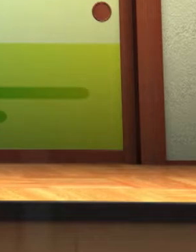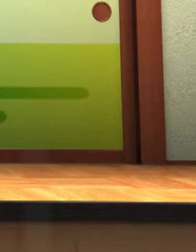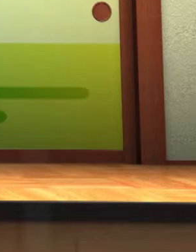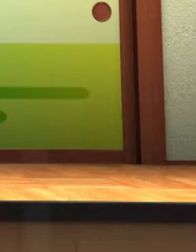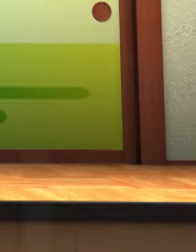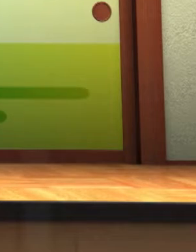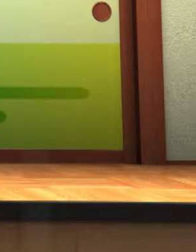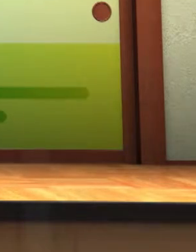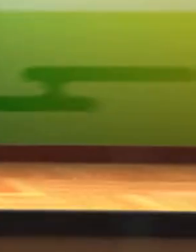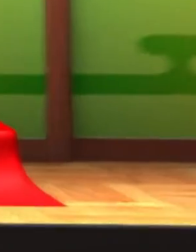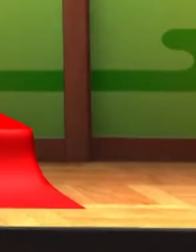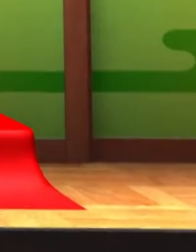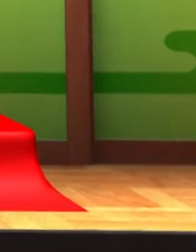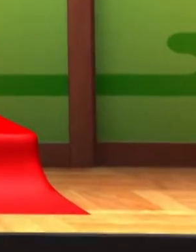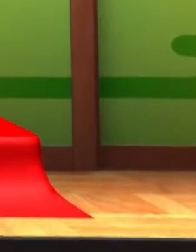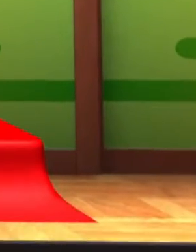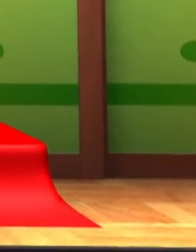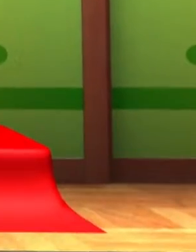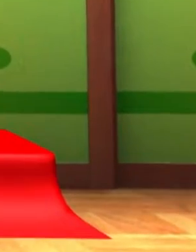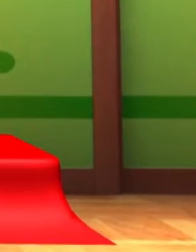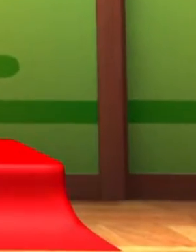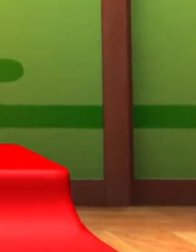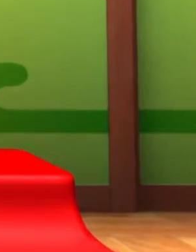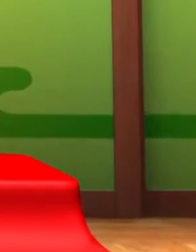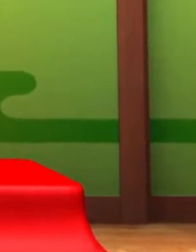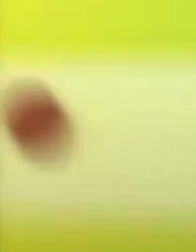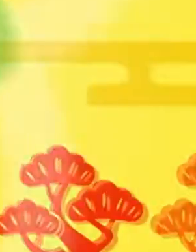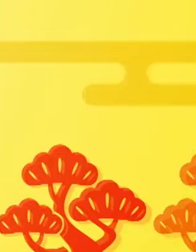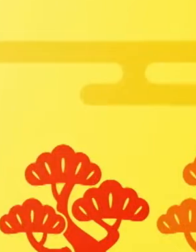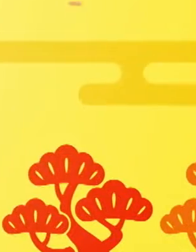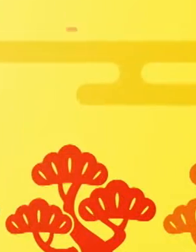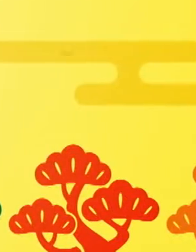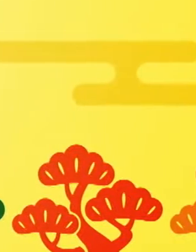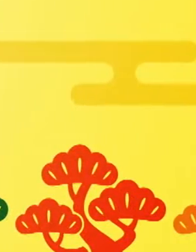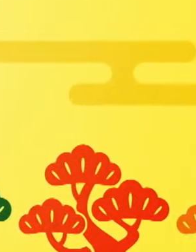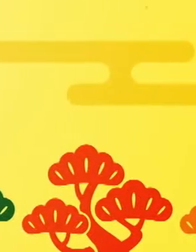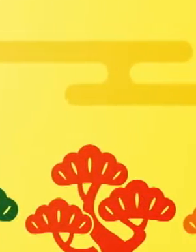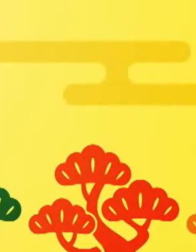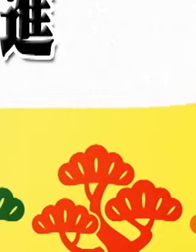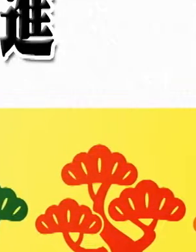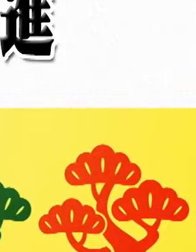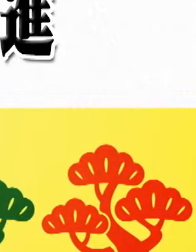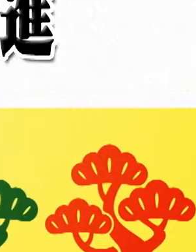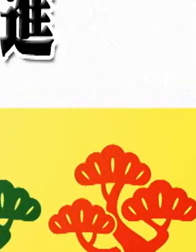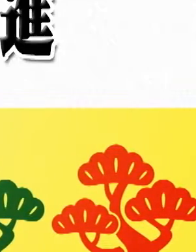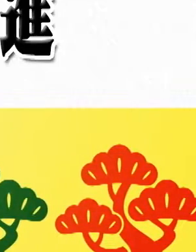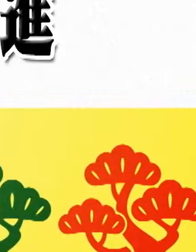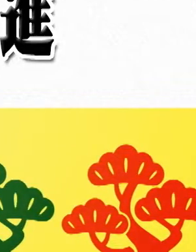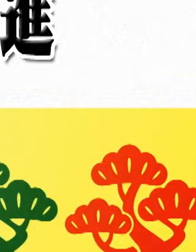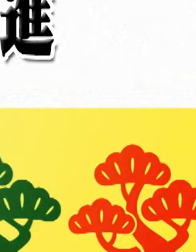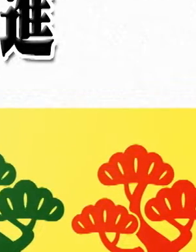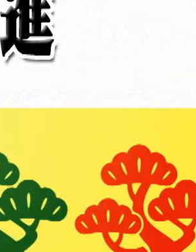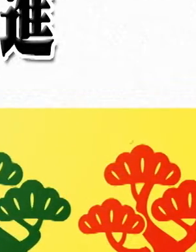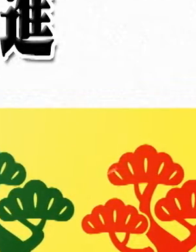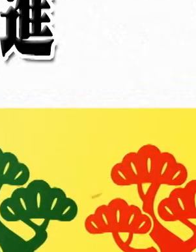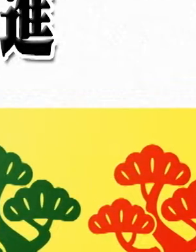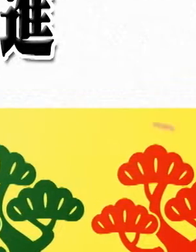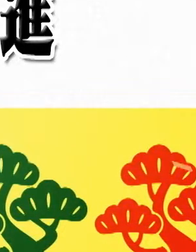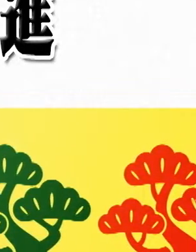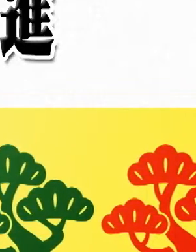始まり始まり、今日の焦点北九州。お題は ワークライフバランスの推